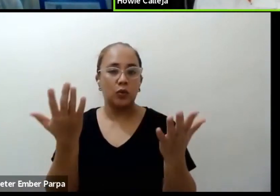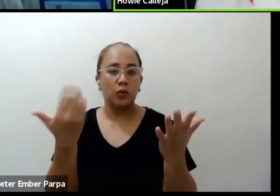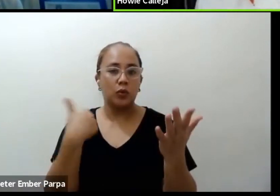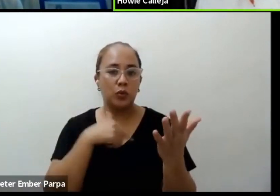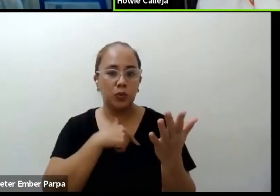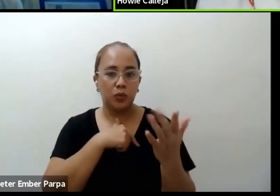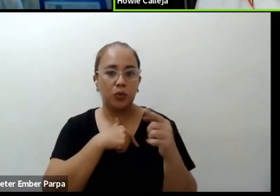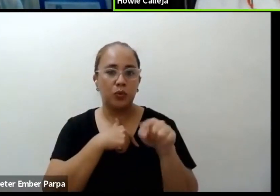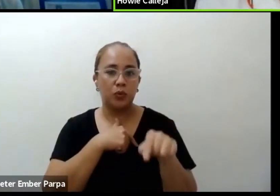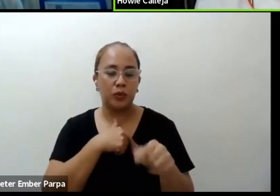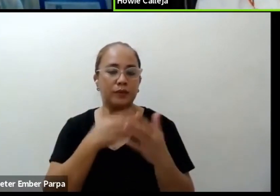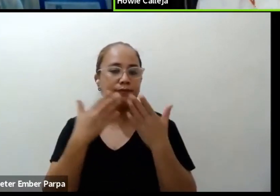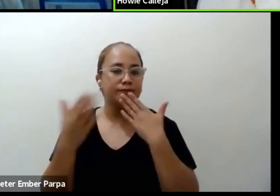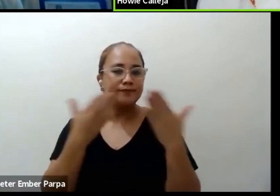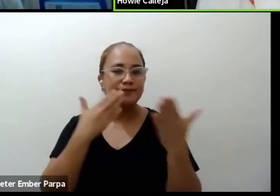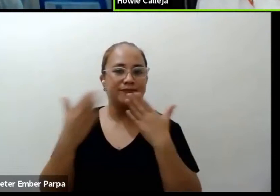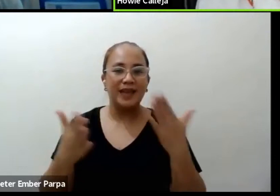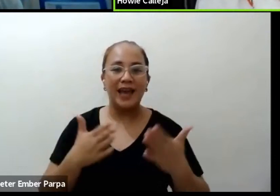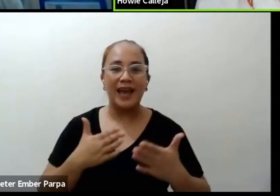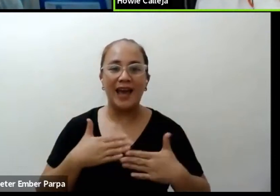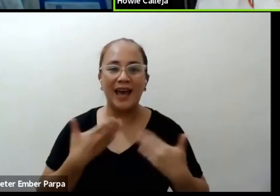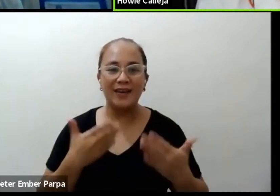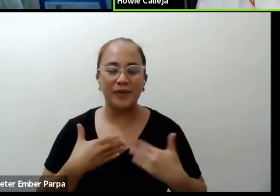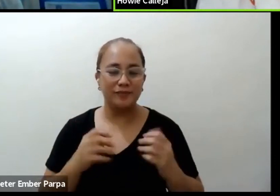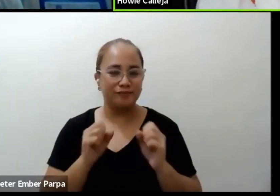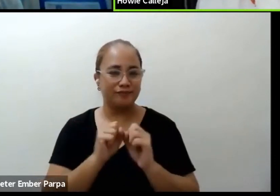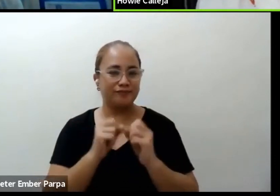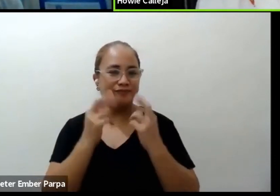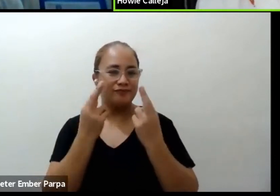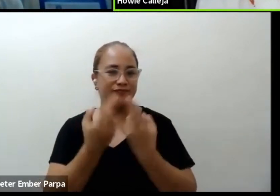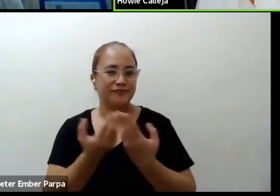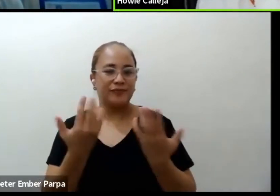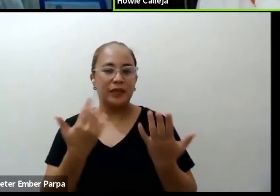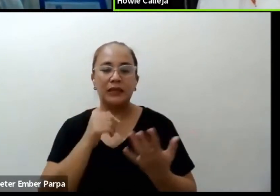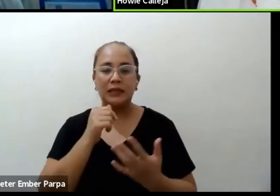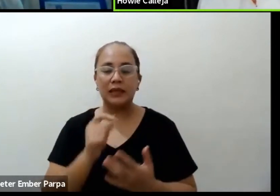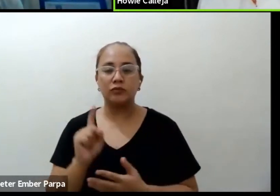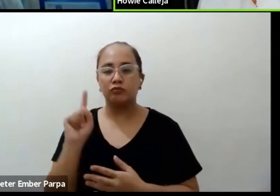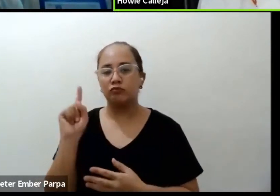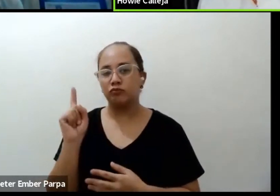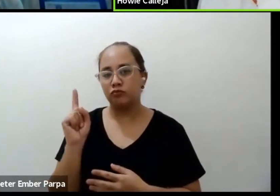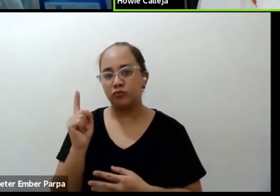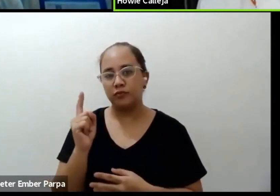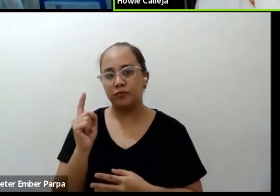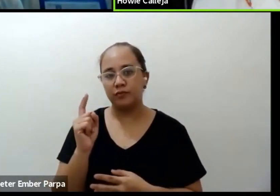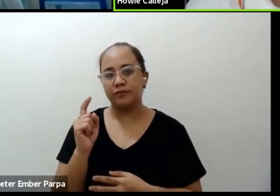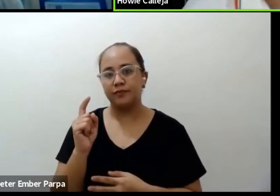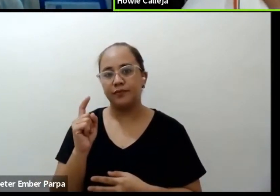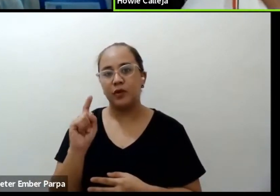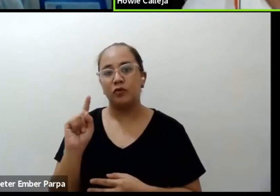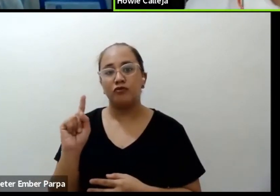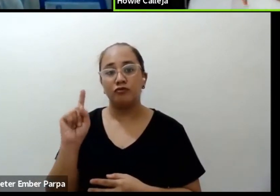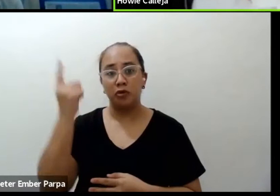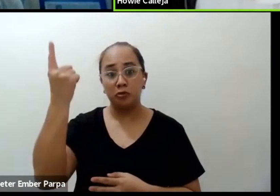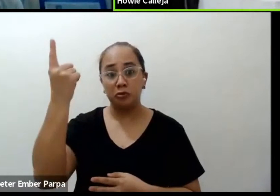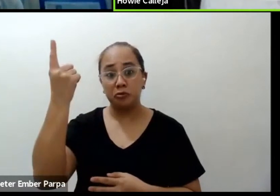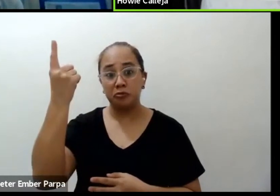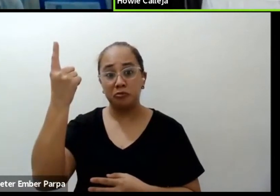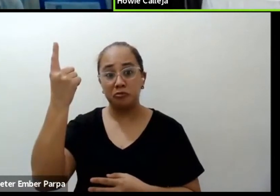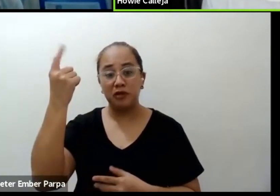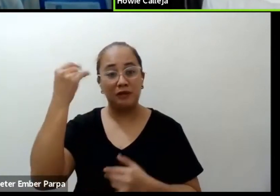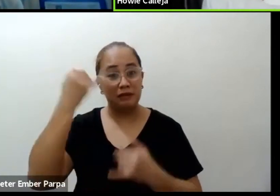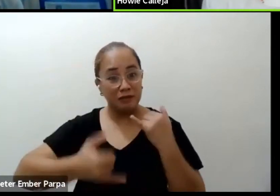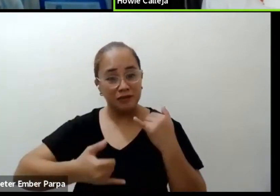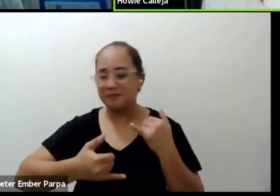ulit at nasasayahan dito sa webinar na ito. Hindi naman po ito ang first and last. We would have